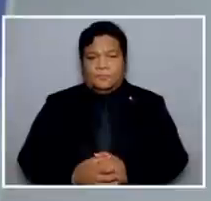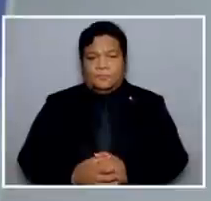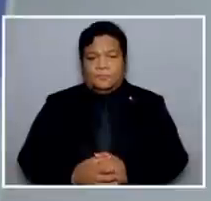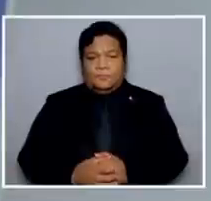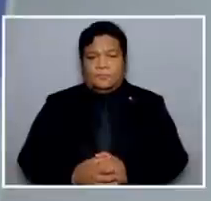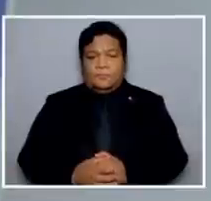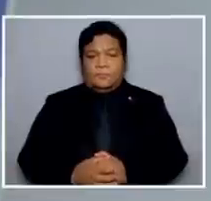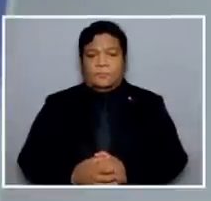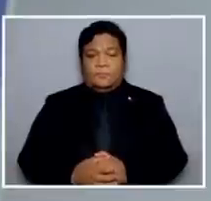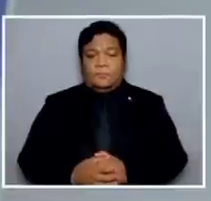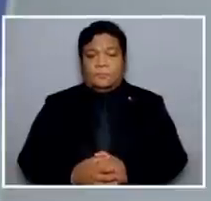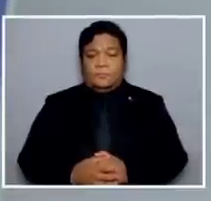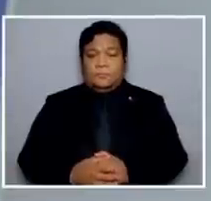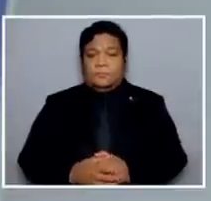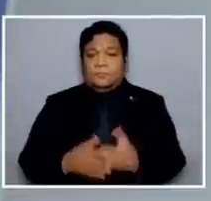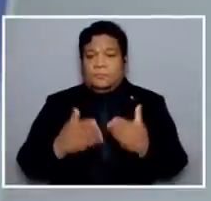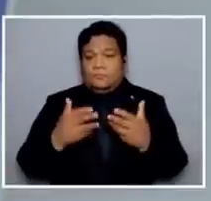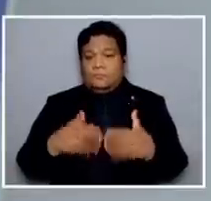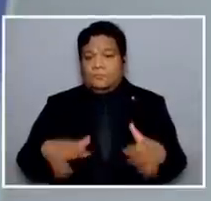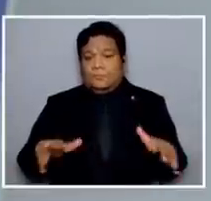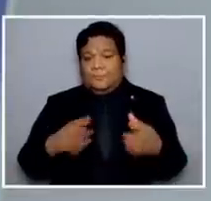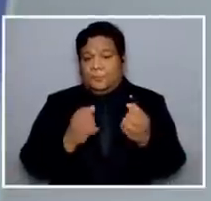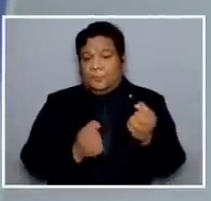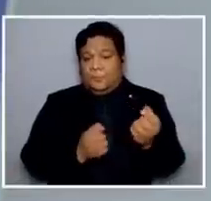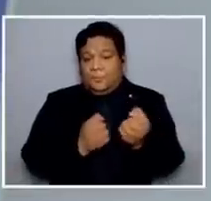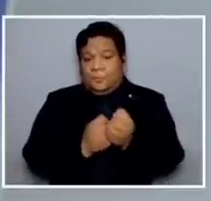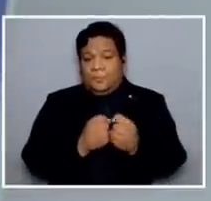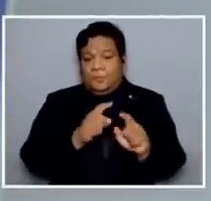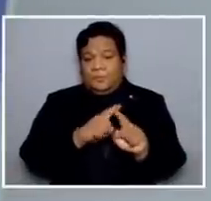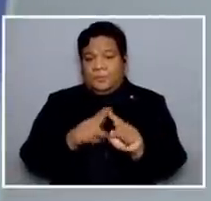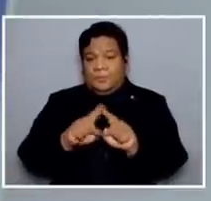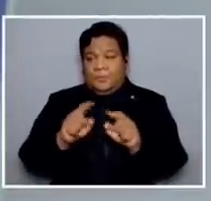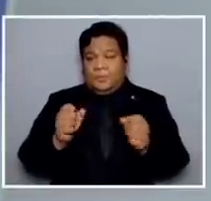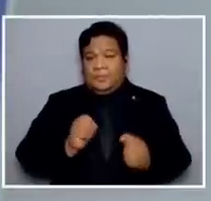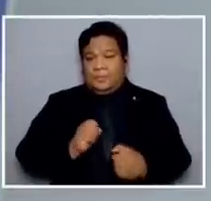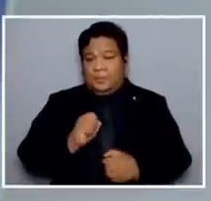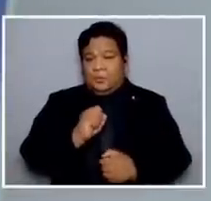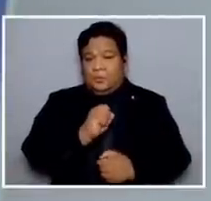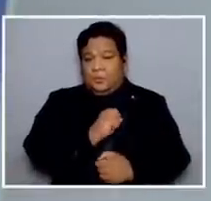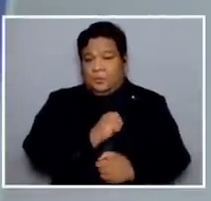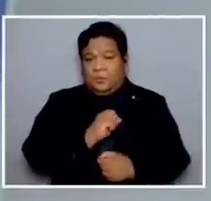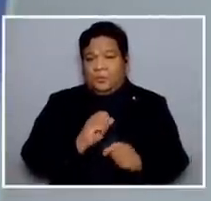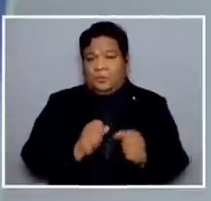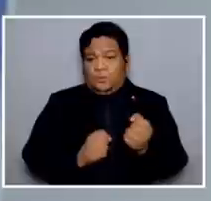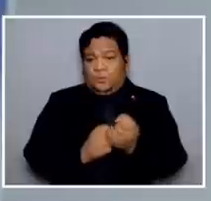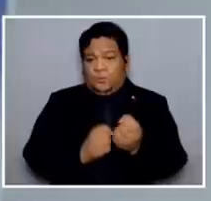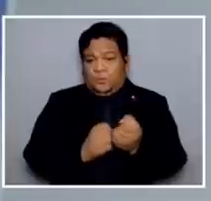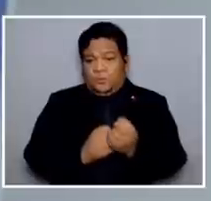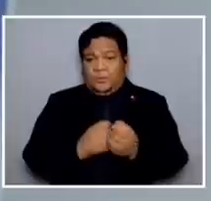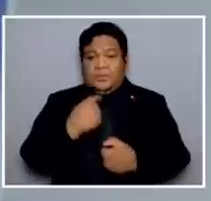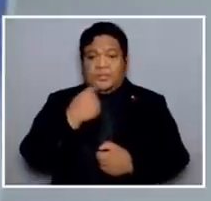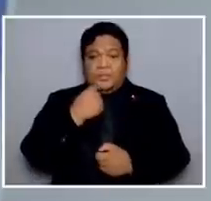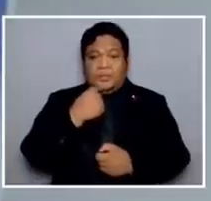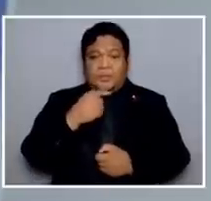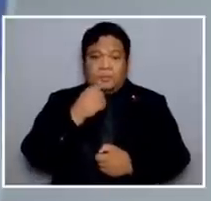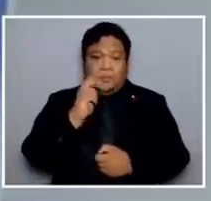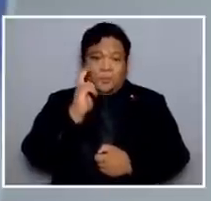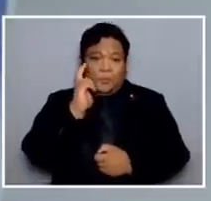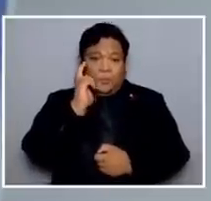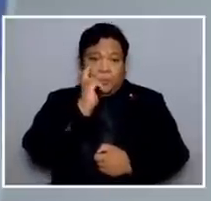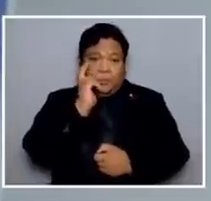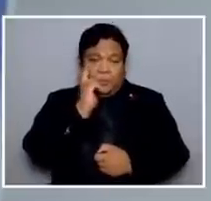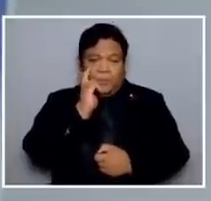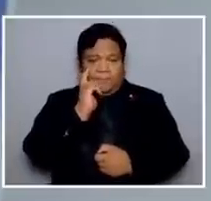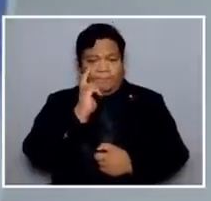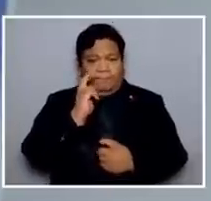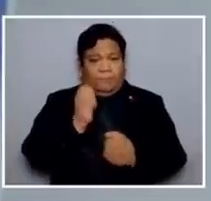Tapos magpahayag ng suporta sa ilang senatorial bets, sinabi po ni Pangulong Rodrigo Duterte na wala na siyang ibang i-endorso